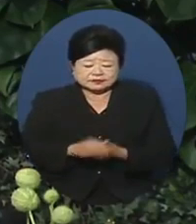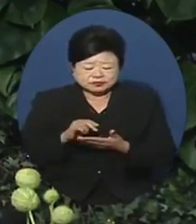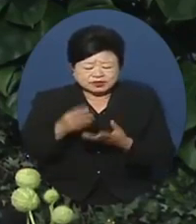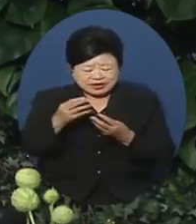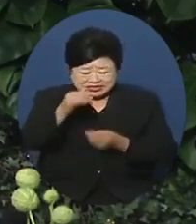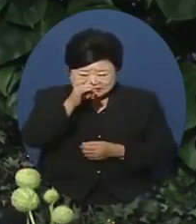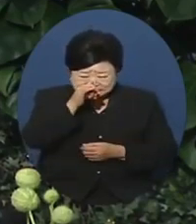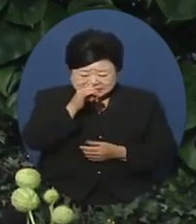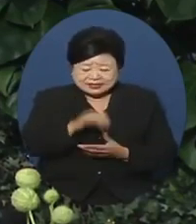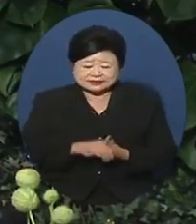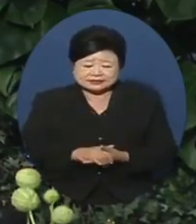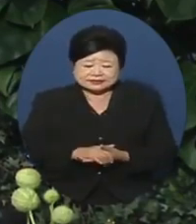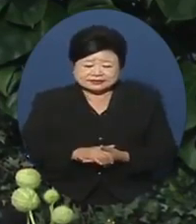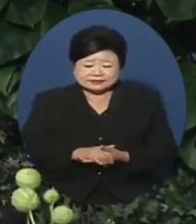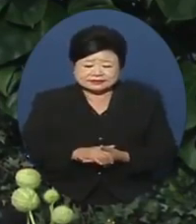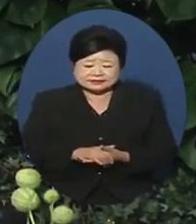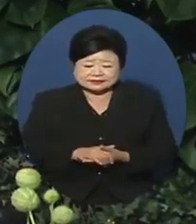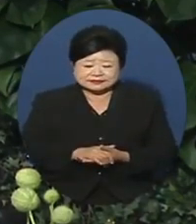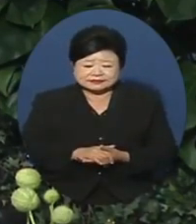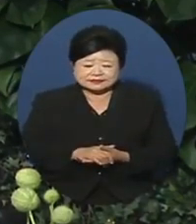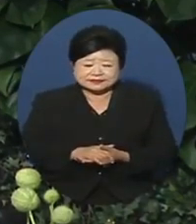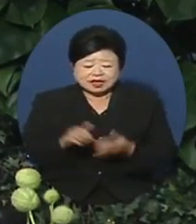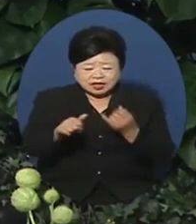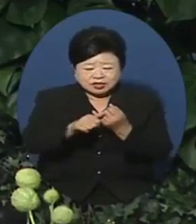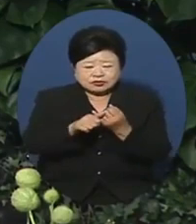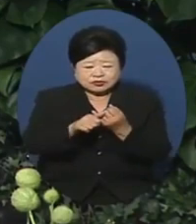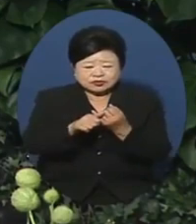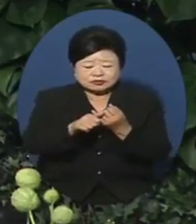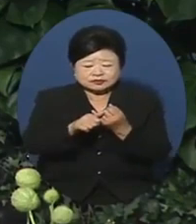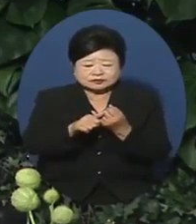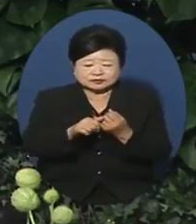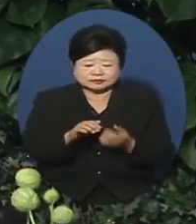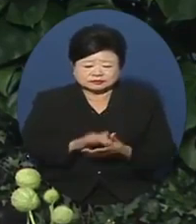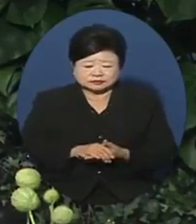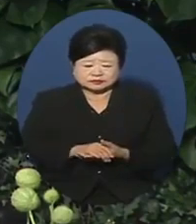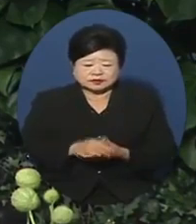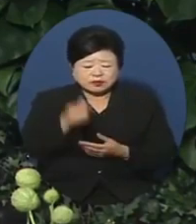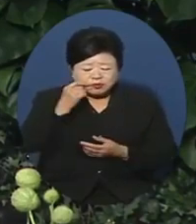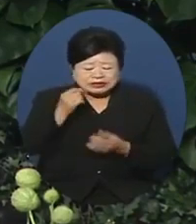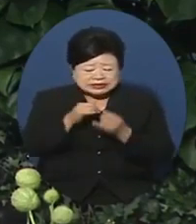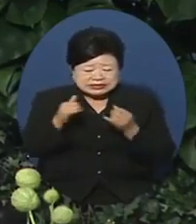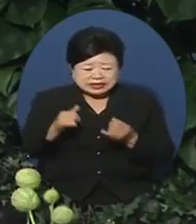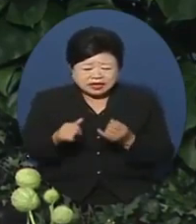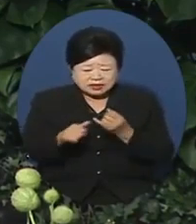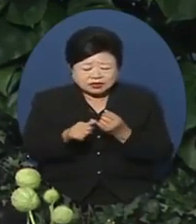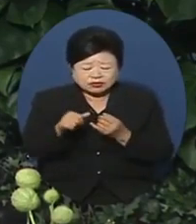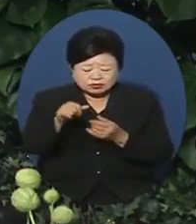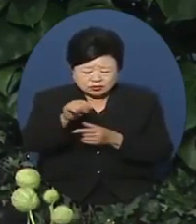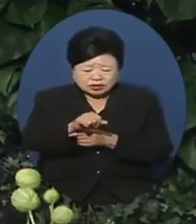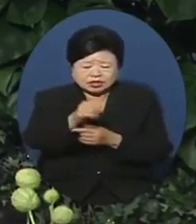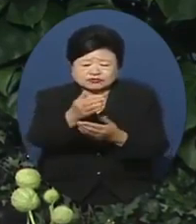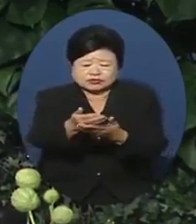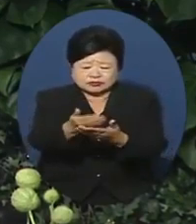문제가 많습니다. 결혼을 못한 사람은 결혼해야 되고,